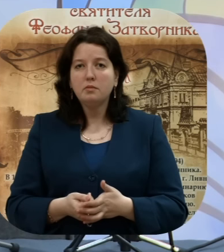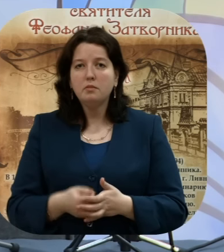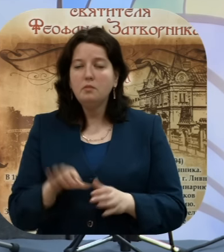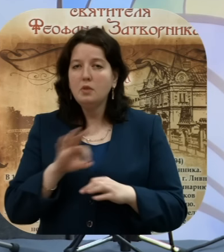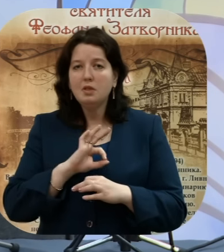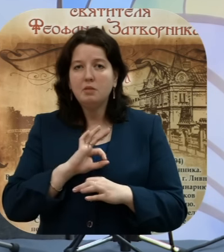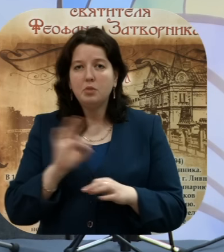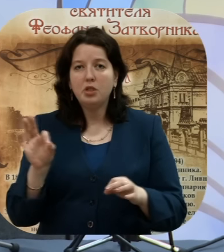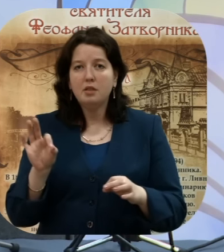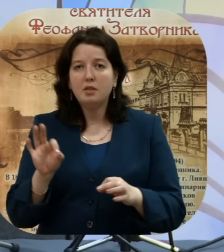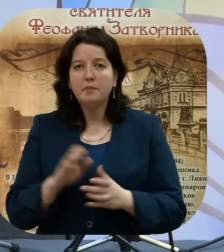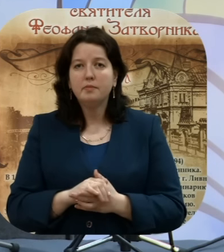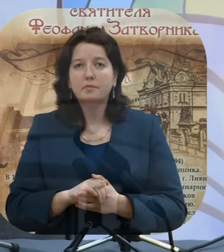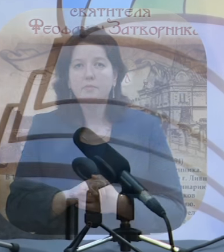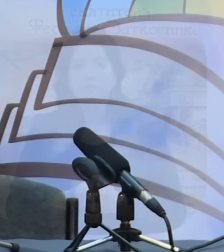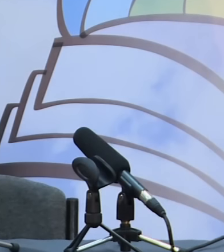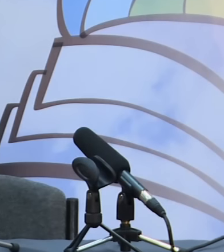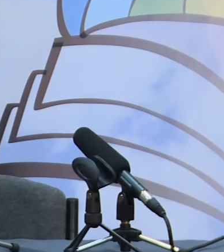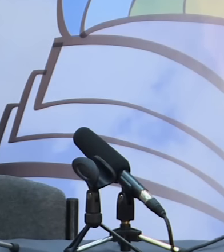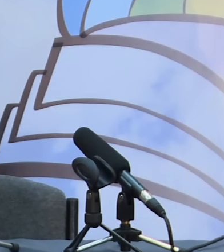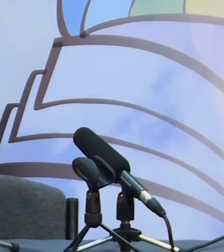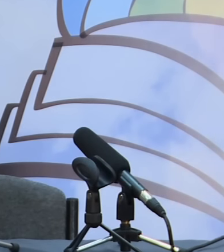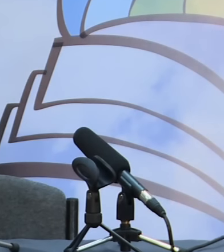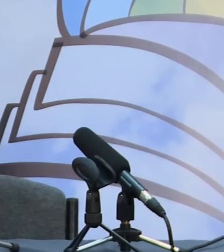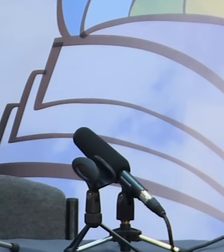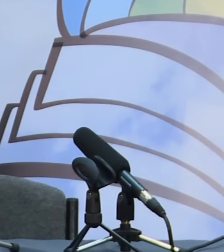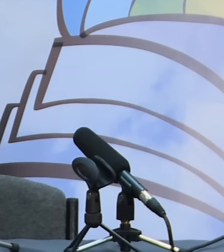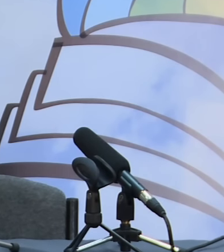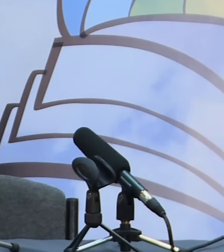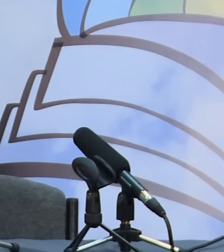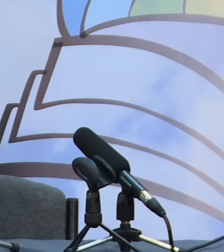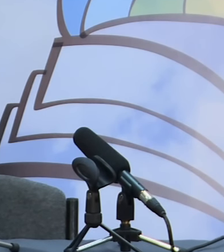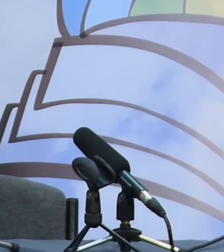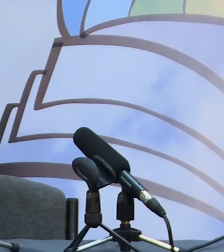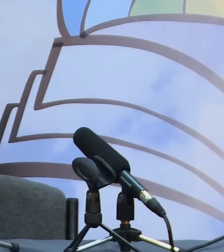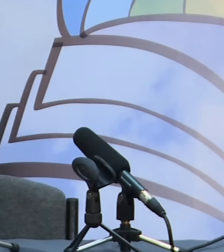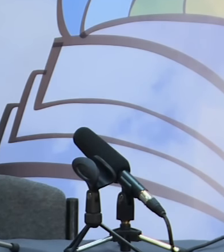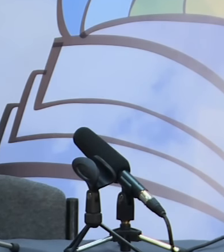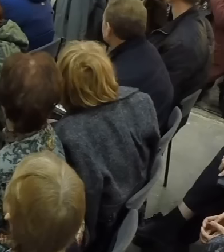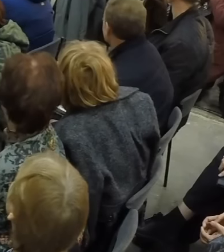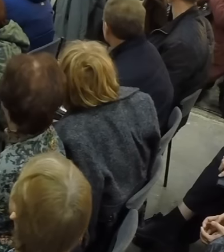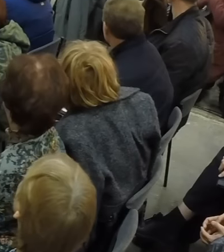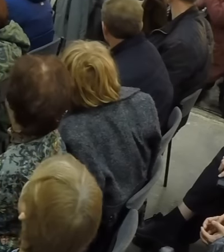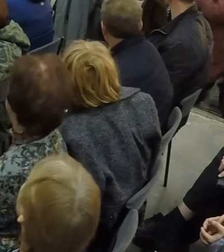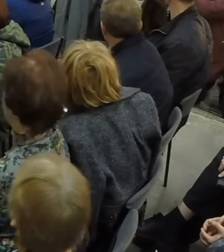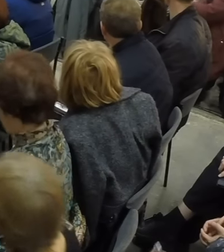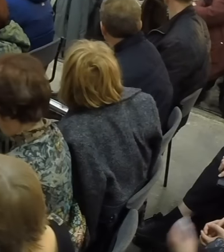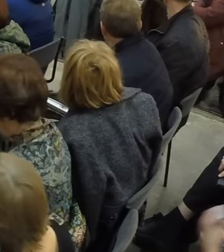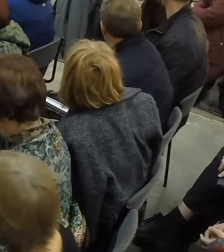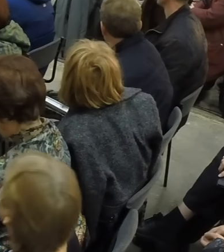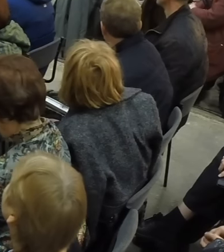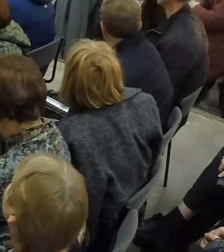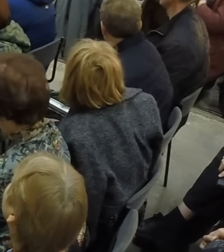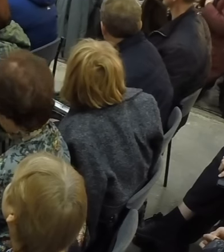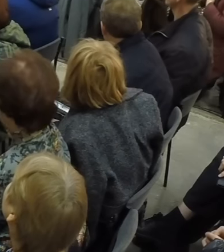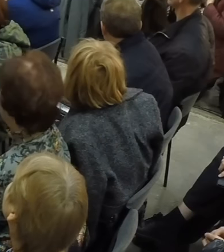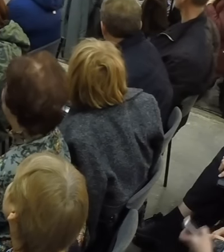Замечательно. Ну, хорошо, спасибо. А то я вижу, он хочет еще 10 тысяч вопросов задать. Это слишком будет много, правда